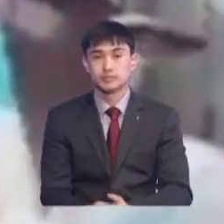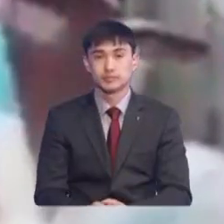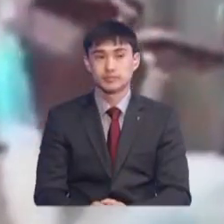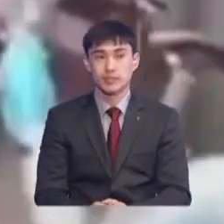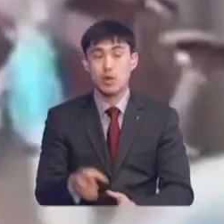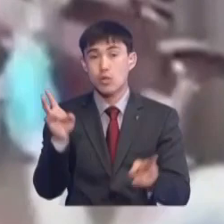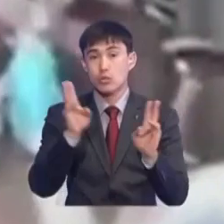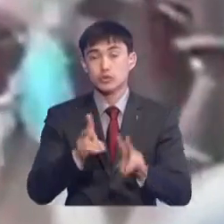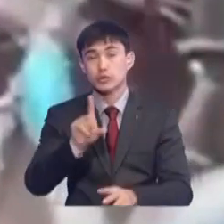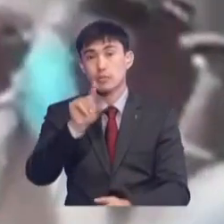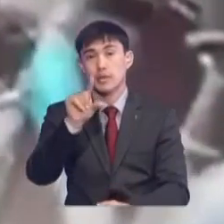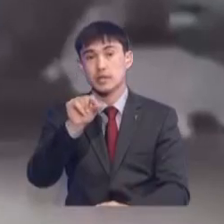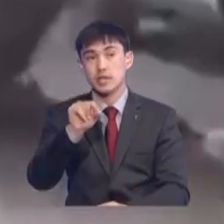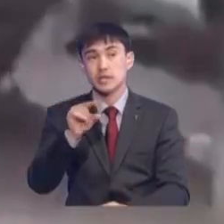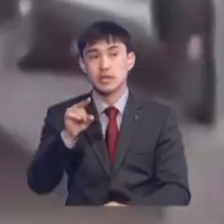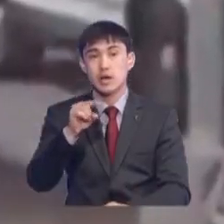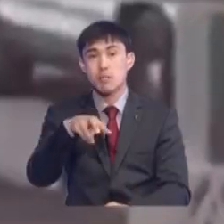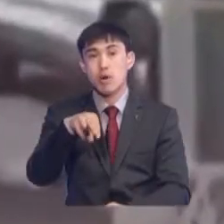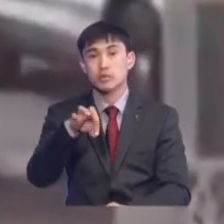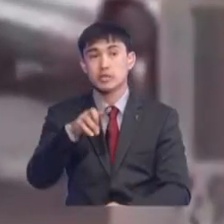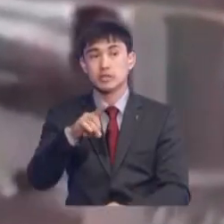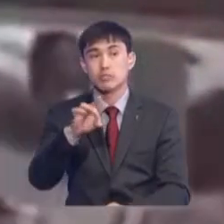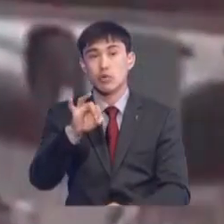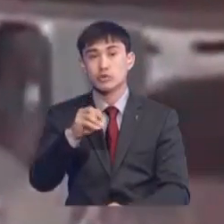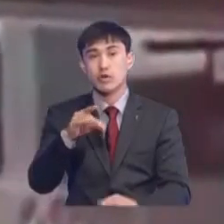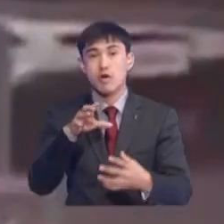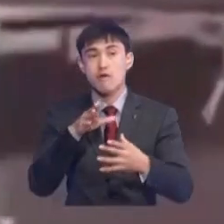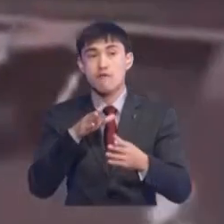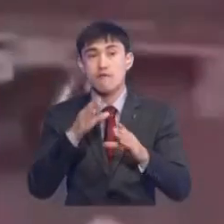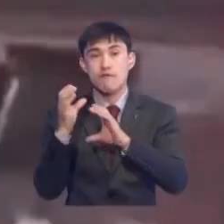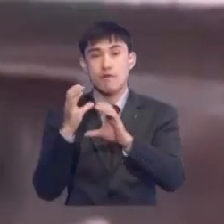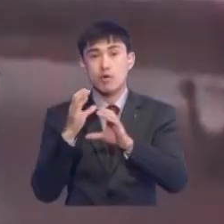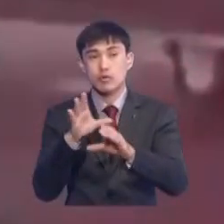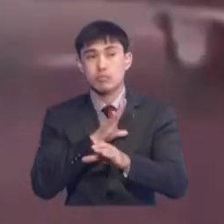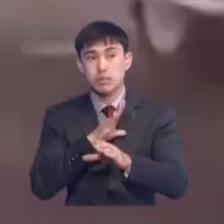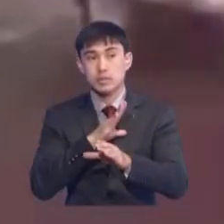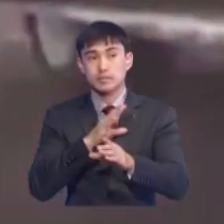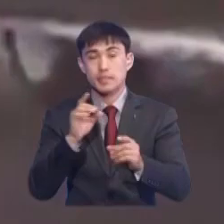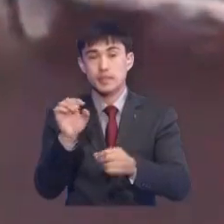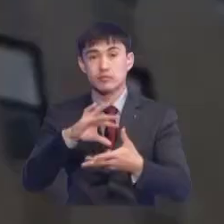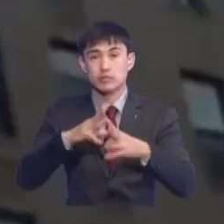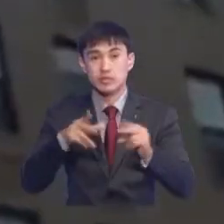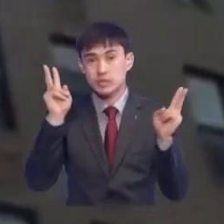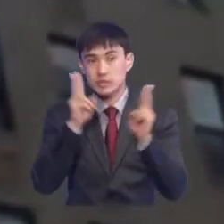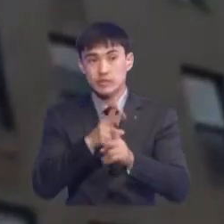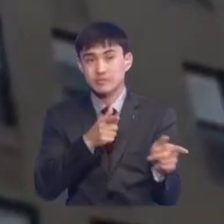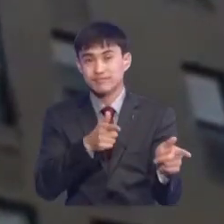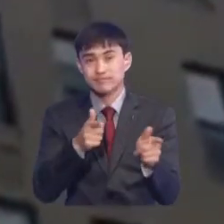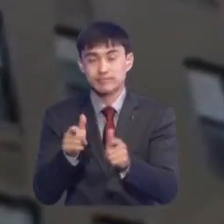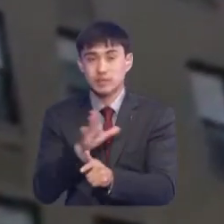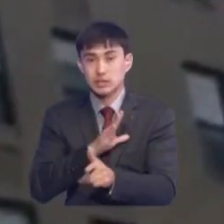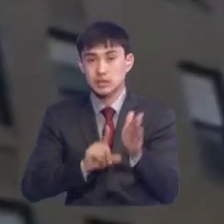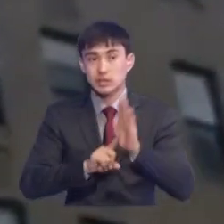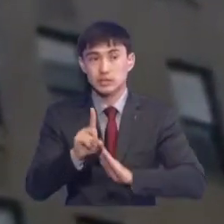в ночь на понедельник в районе станции маут Иден в Бронксе в вагоне метро возникла перепалка в результате которой неизвестный открыл огонь в